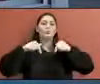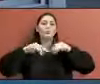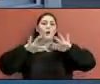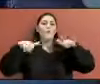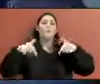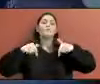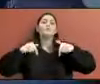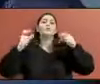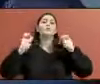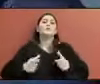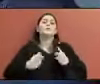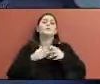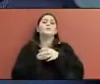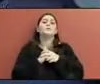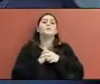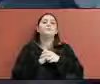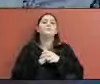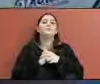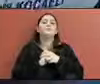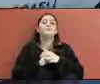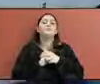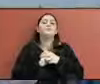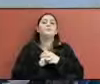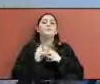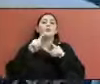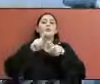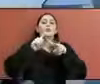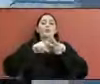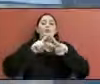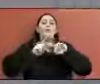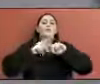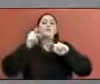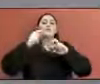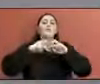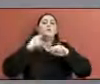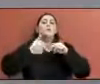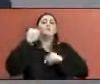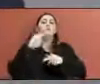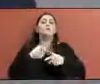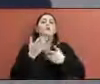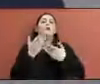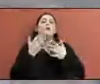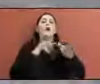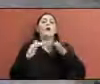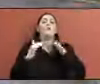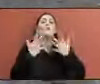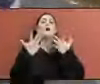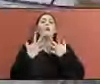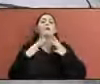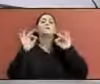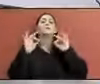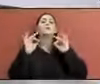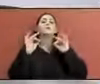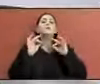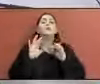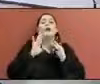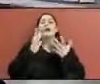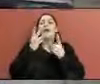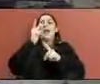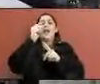noktada Tahir Büyükakın Başkanım şöyle bir söz söyledi. Dedi ki, depreme en hazırlıklı il Kocaeli